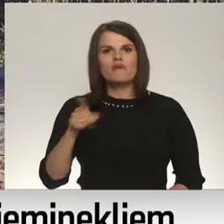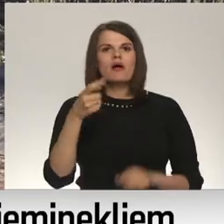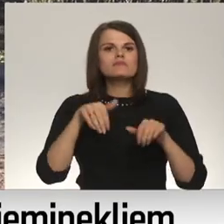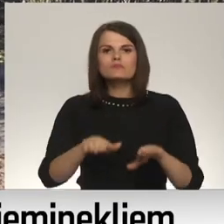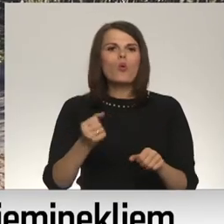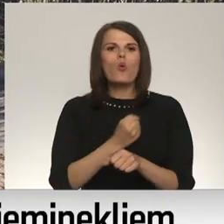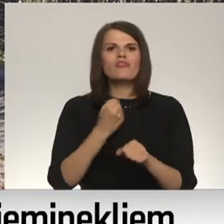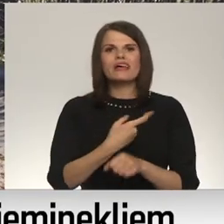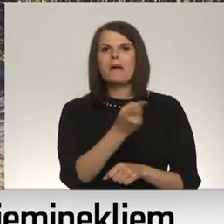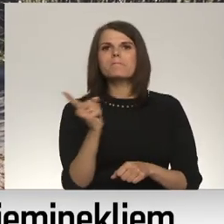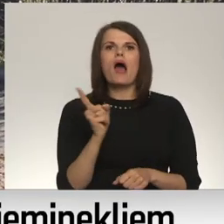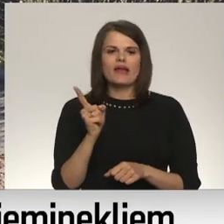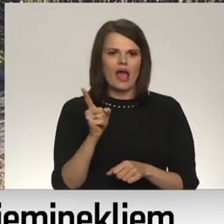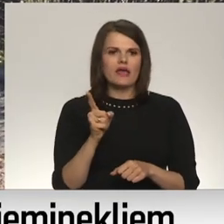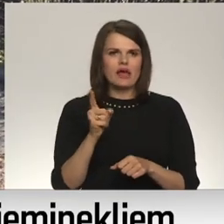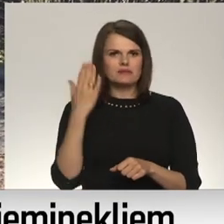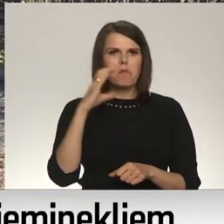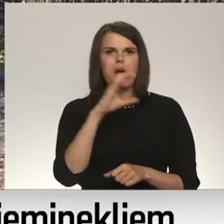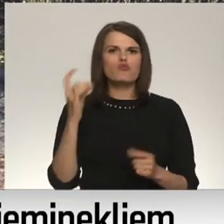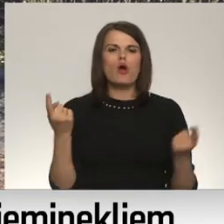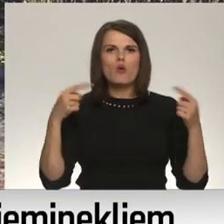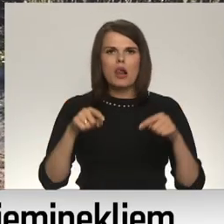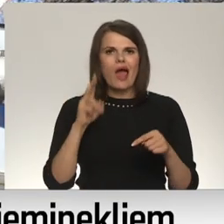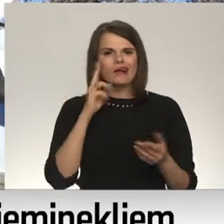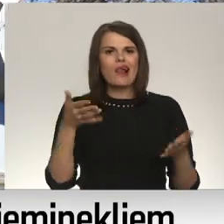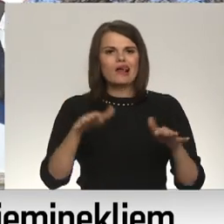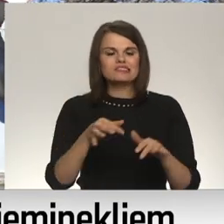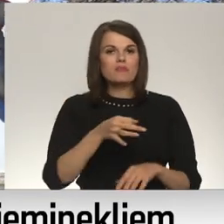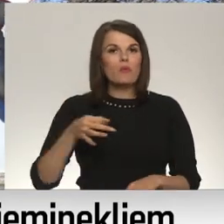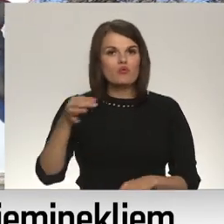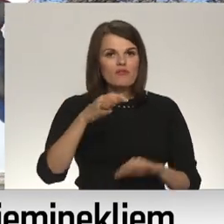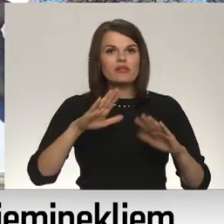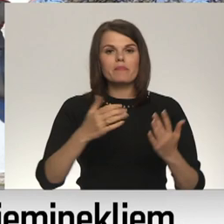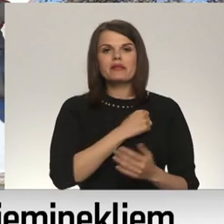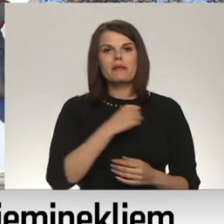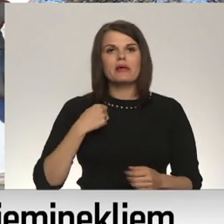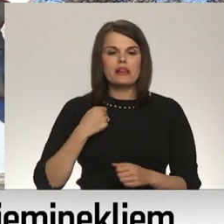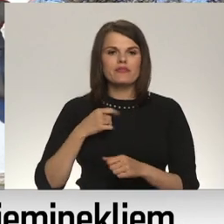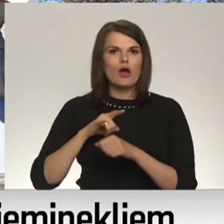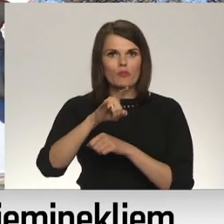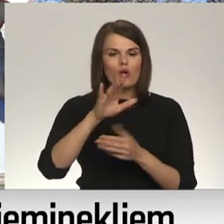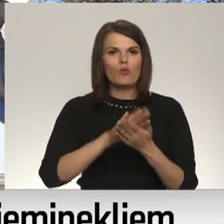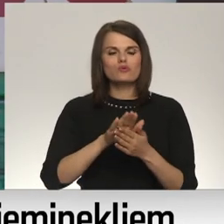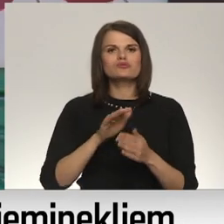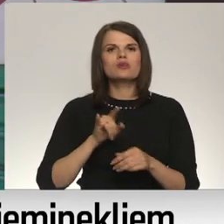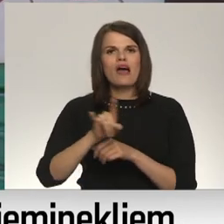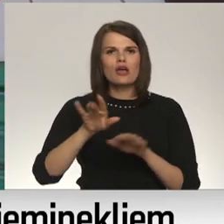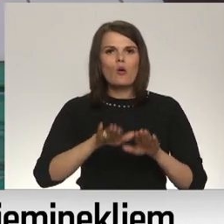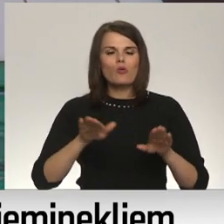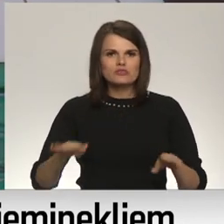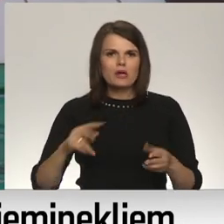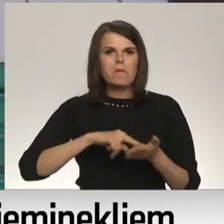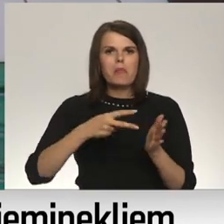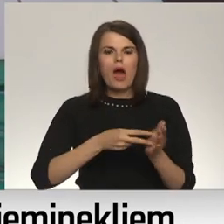ar pārējām līdzvērtīgas nozīmes padomju laika liecībām novadā. Savukārt, militāro bumbvedēju uz aviācijas muzeju plānots